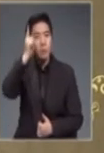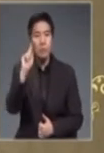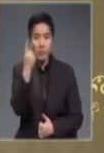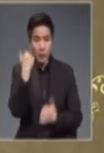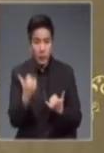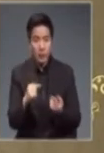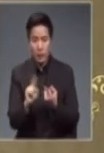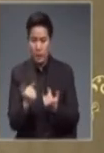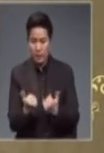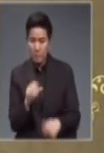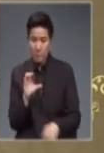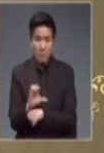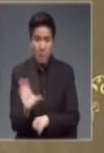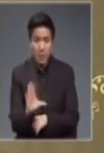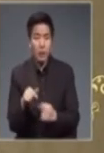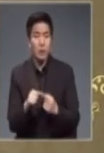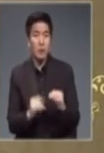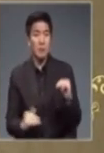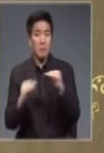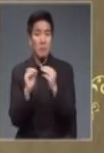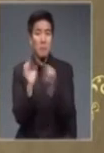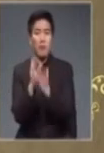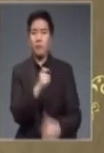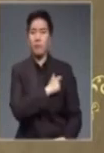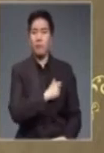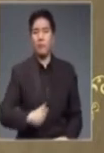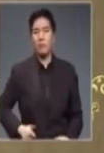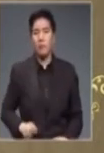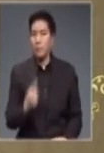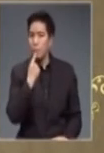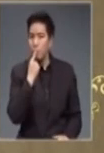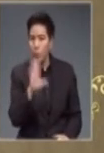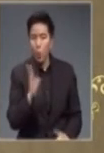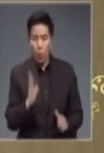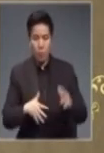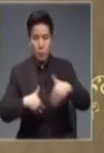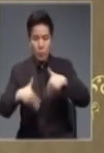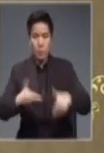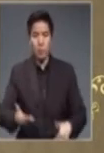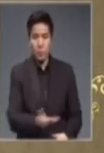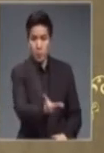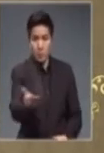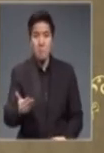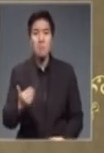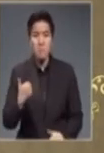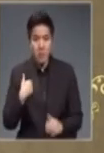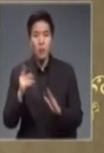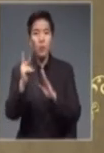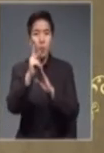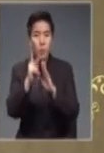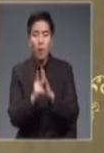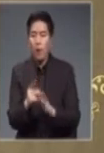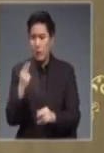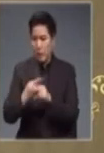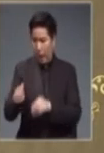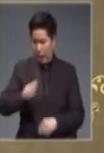พร้อมๆกันจึงจะเกิดความยั่งยืนทั้งแก้ไขความเดือดร้อนซึ่งต้องใช้งบประมาณเป็นจำนวนมากนะครับรัฐต้องหาเงินมาให้เพียง